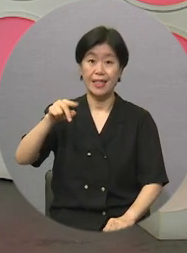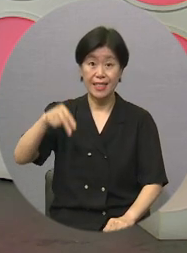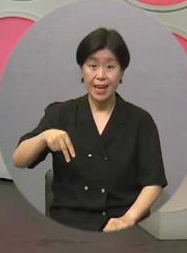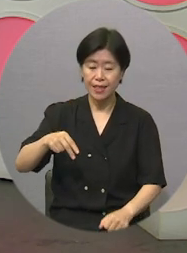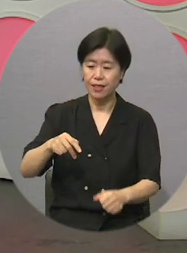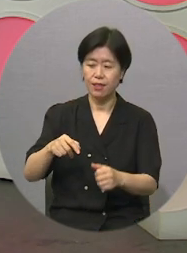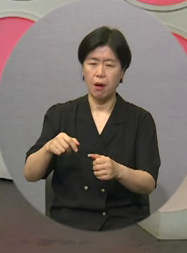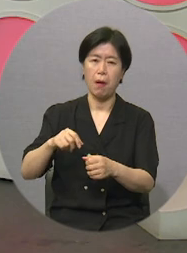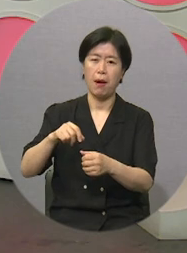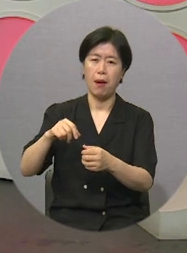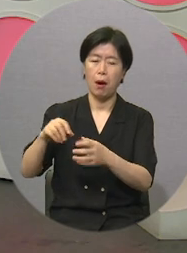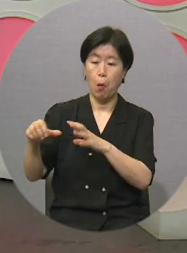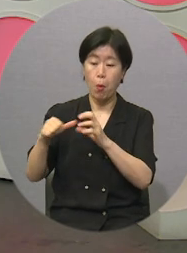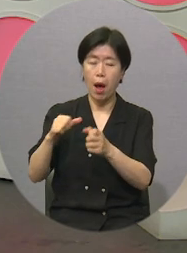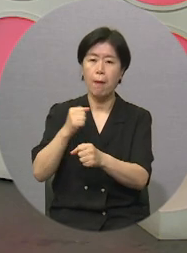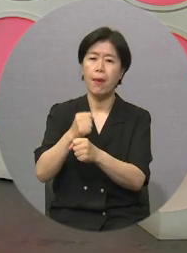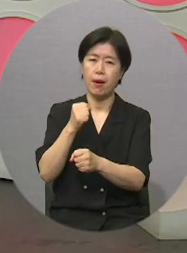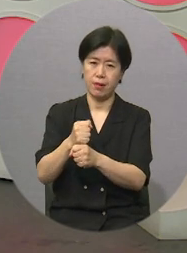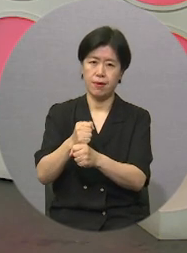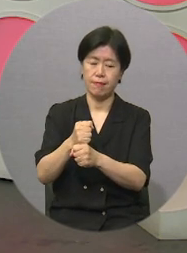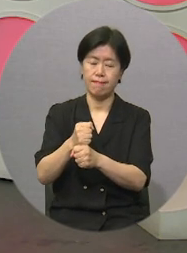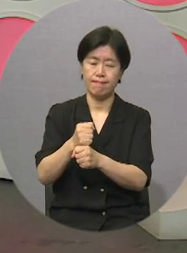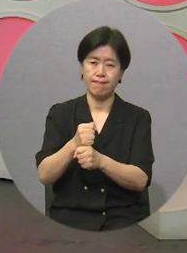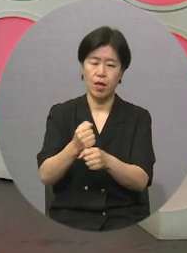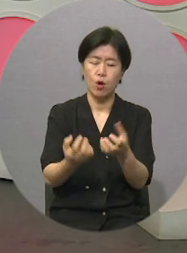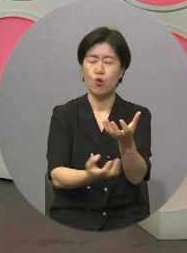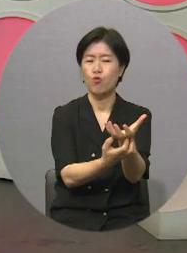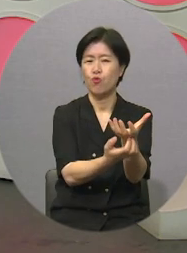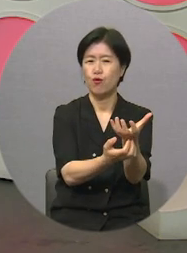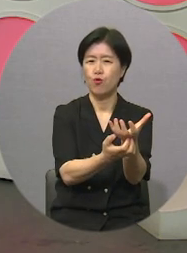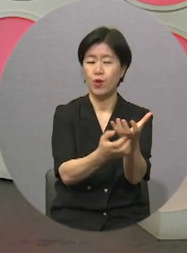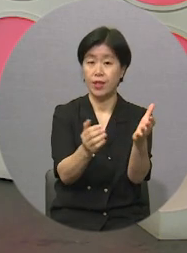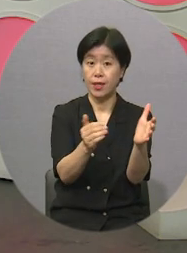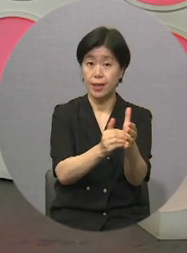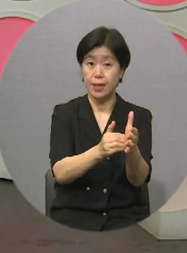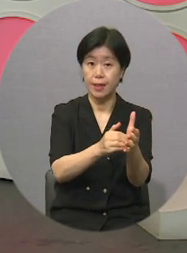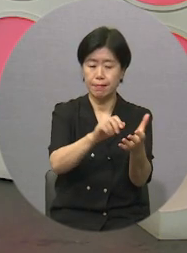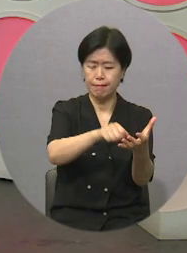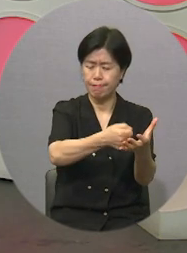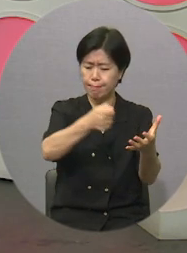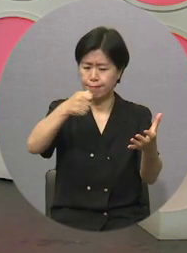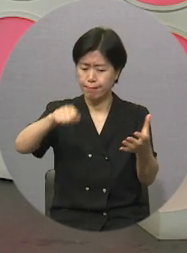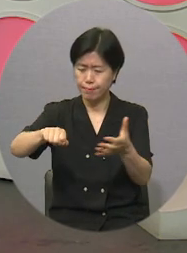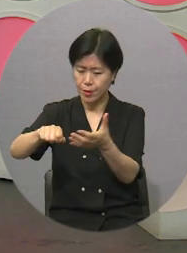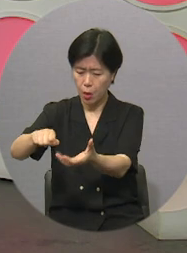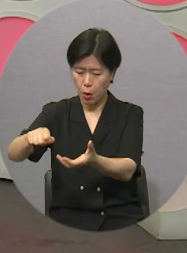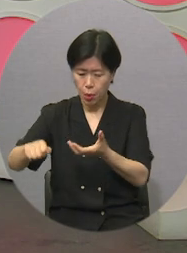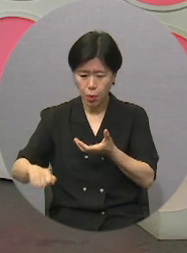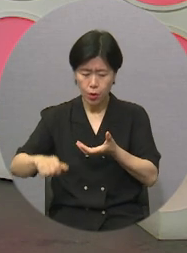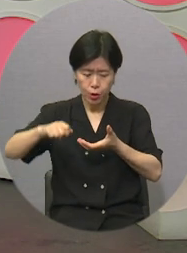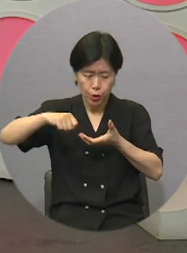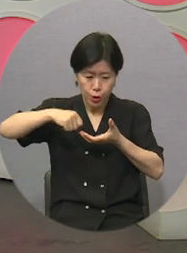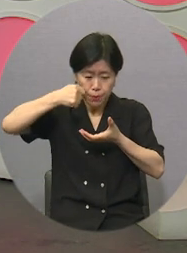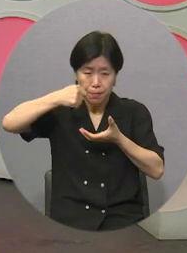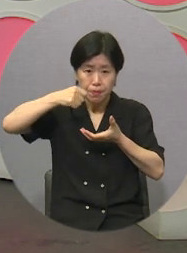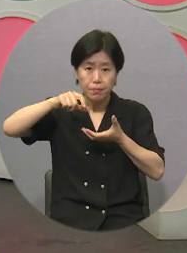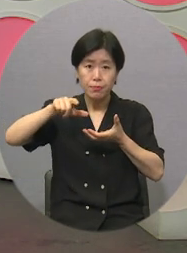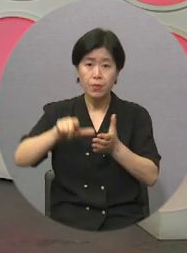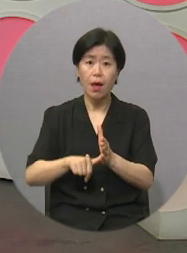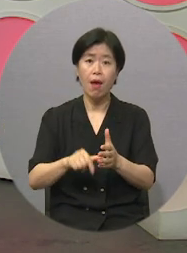쑤어서 백도자기 사발에 저에게 담아주었고, 한 숟갈 떠서 입에 넣는 순간 눈물이 날것